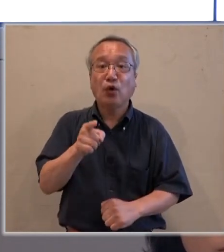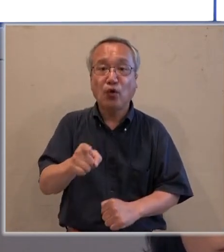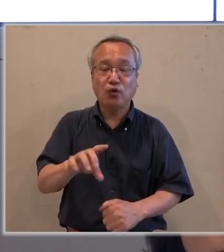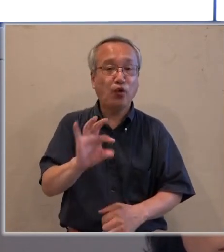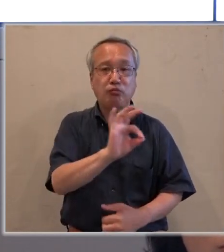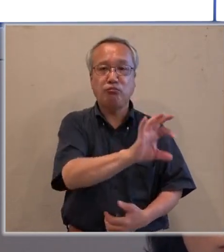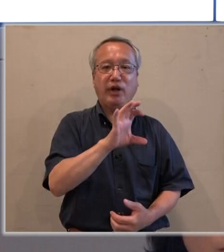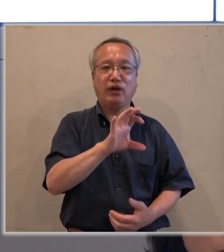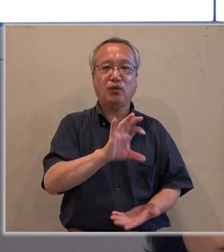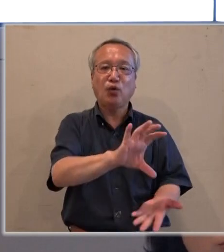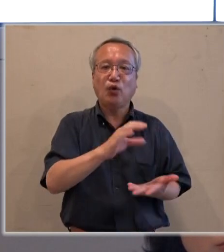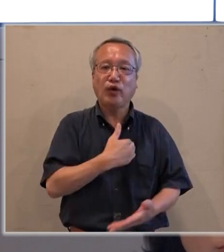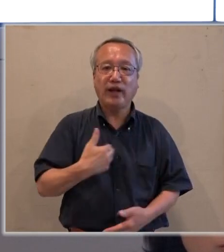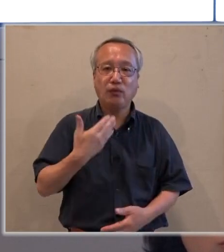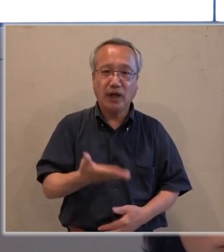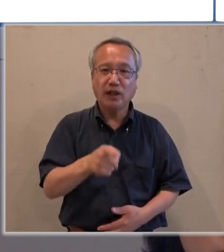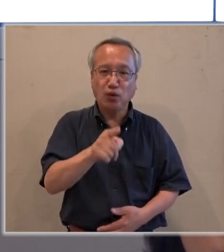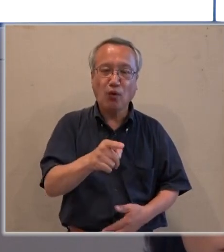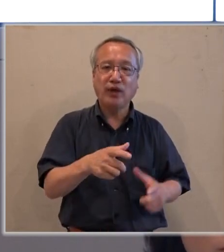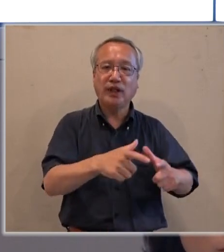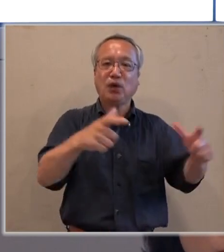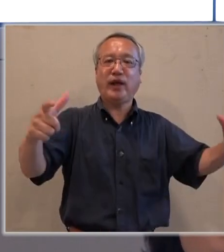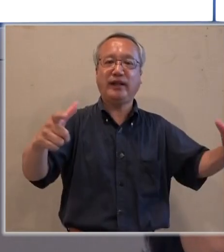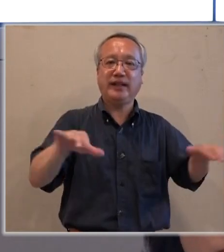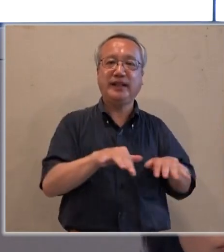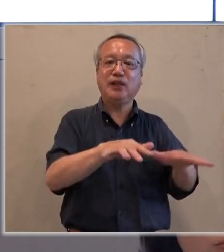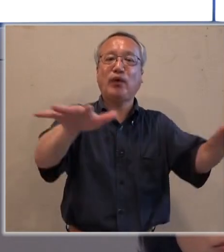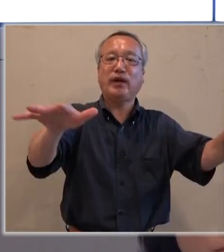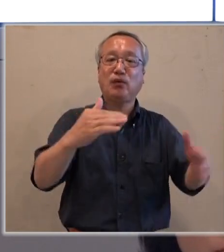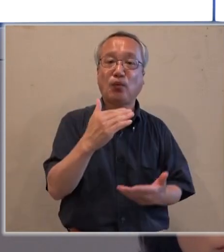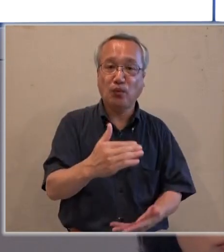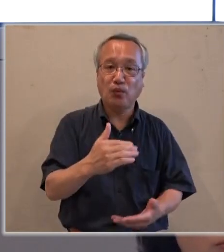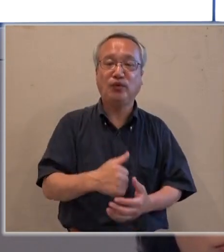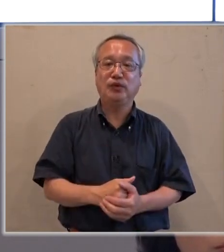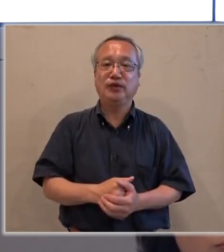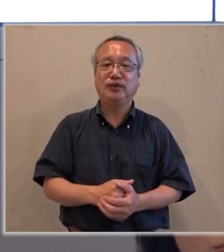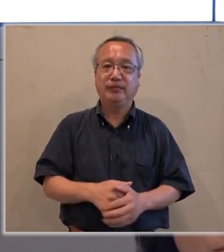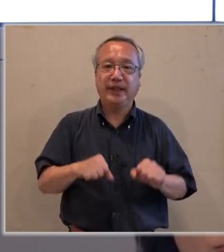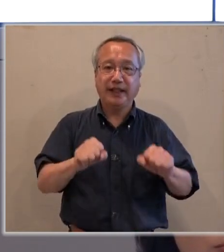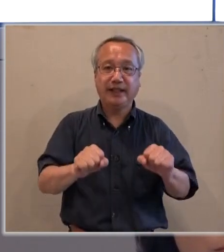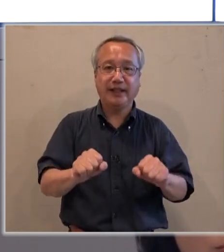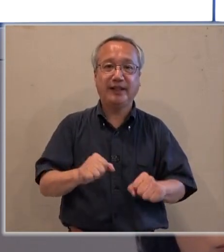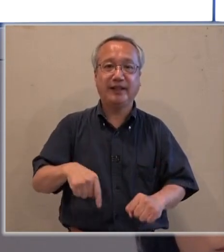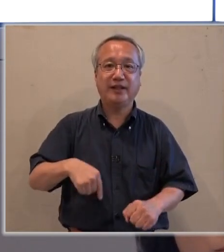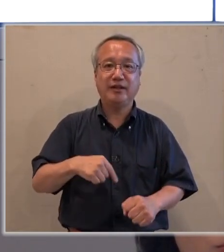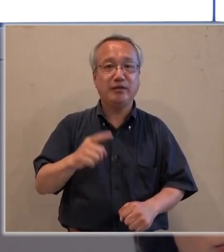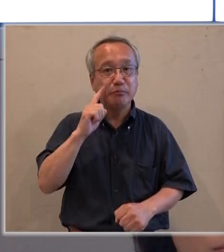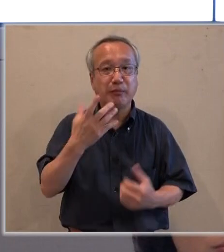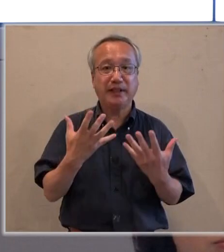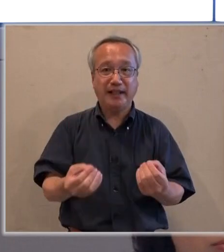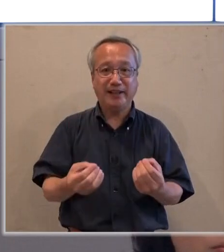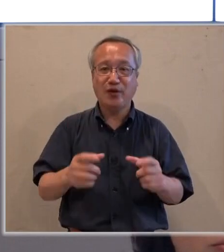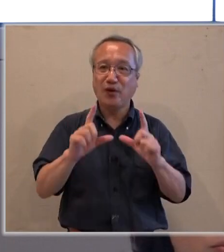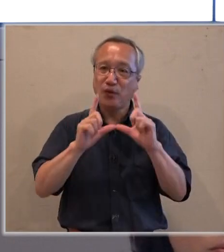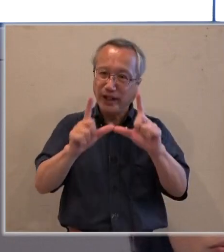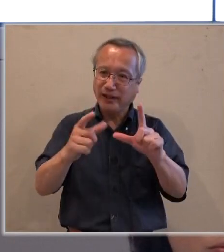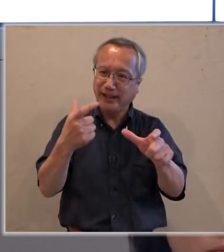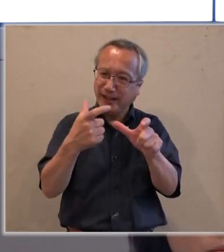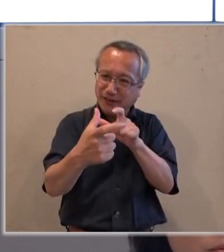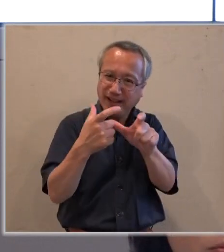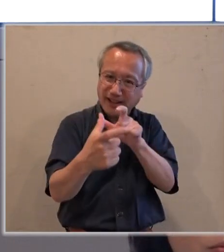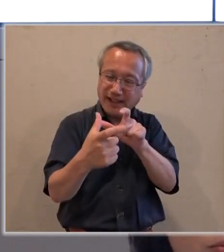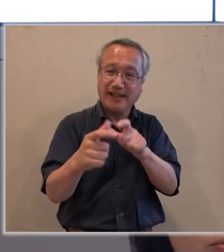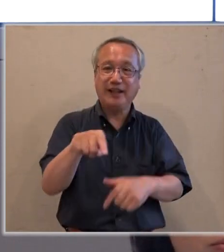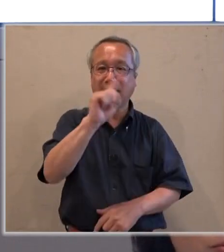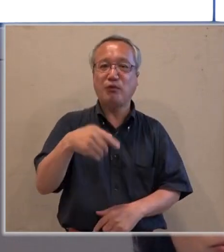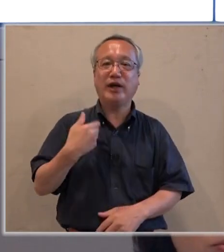き、それをどうやって広げていけるのかを考えていこうっていう、ここに対して僕は一旦考えていくっていうことをやっていました。すみません、ちょっと答えとしては若干ずれた答えになってたかもしれないんですけ